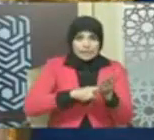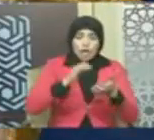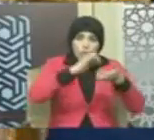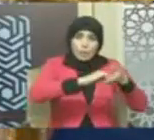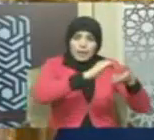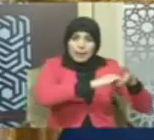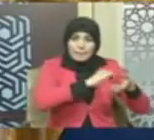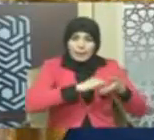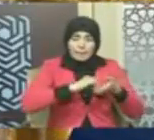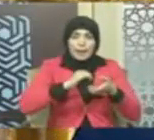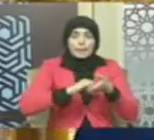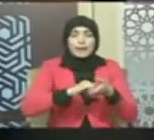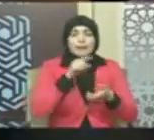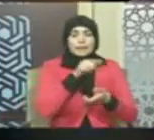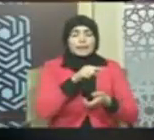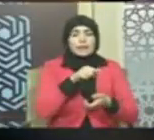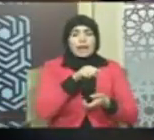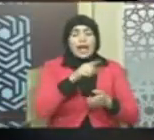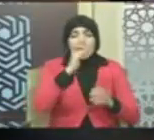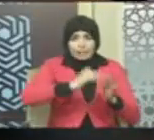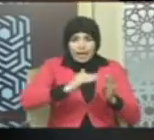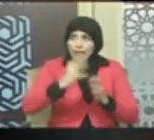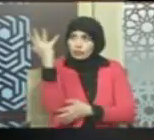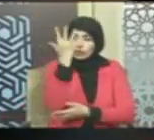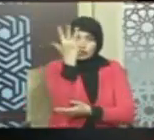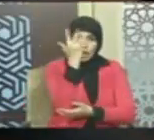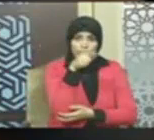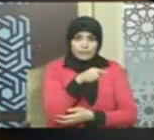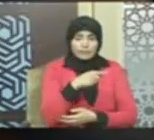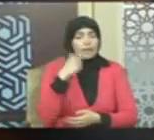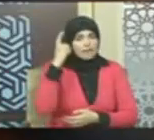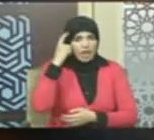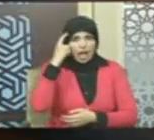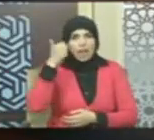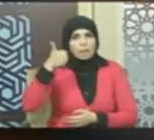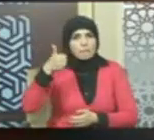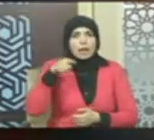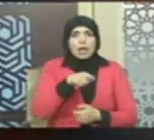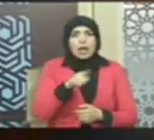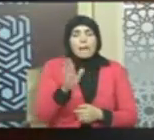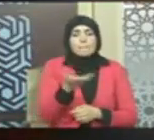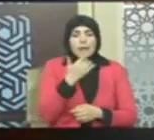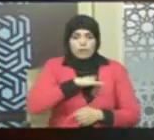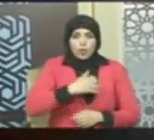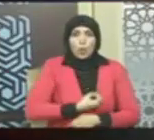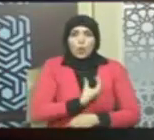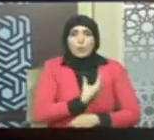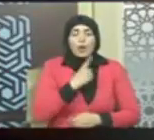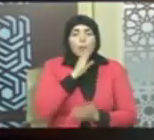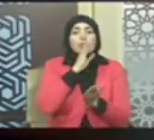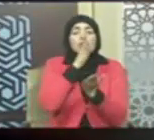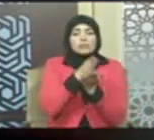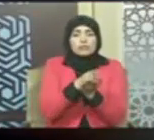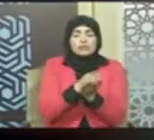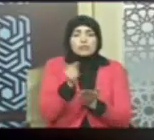فعلم ما في قلوبهم من الصدق والإخلاص فأنزل